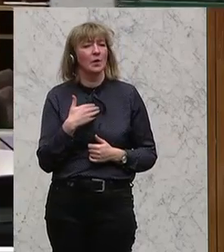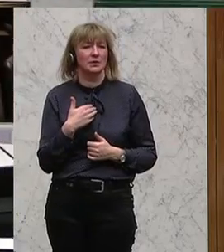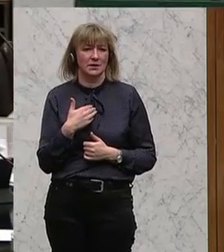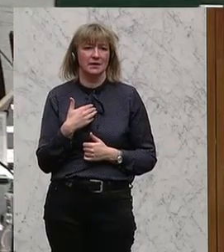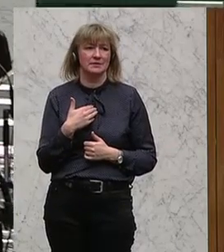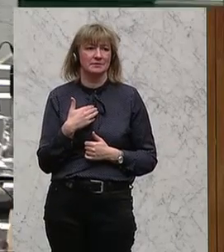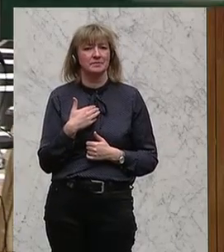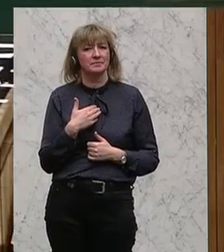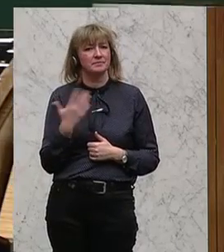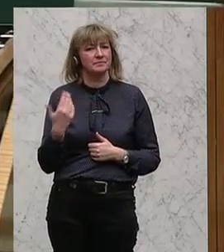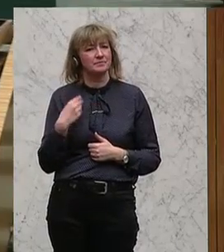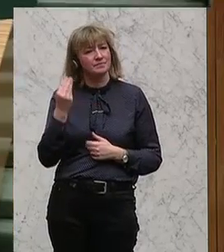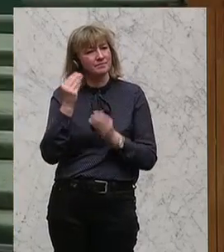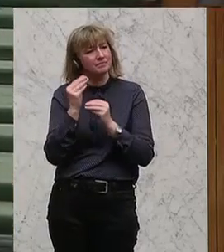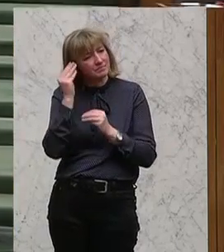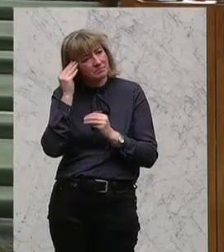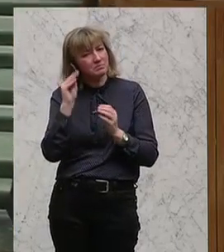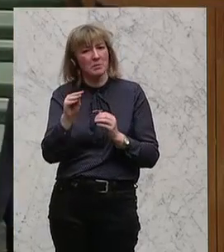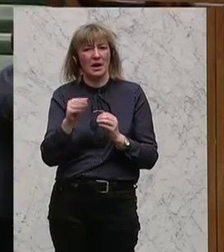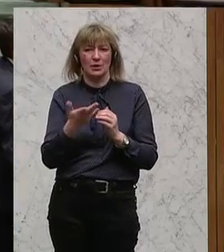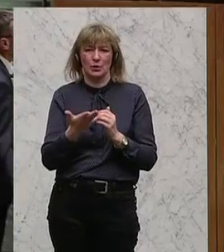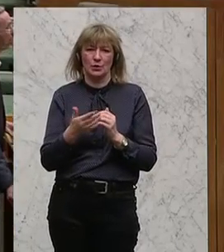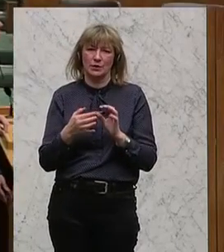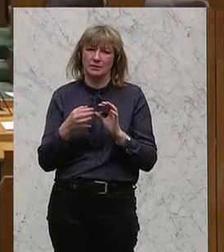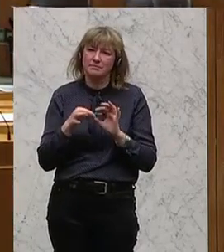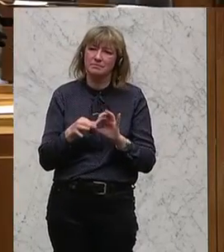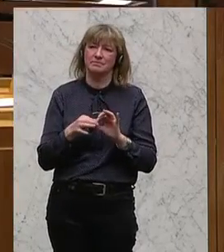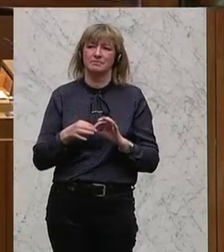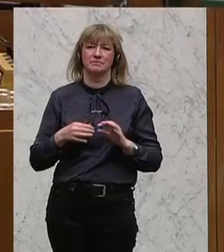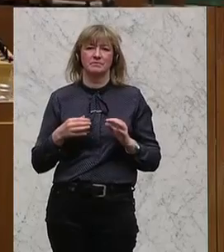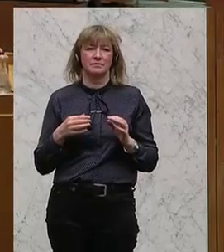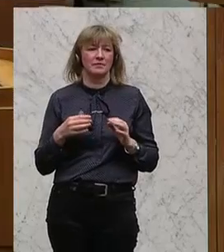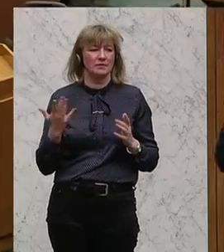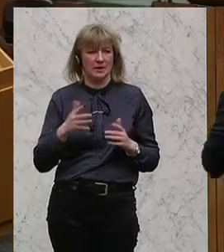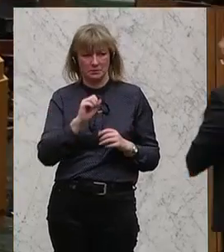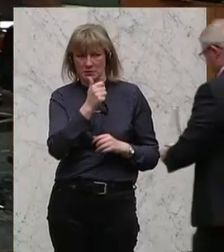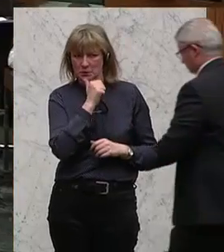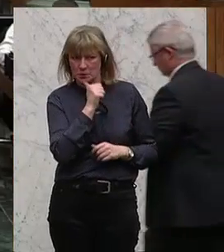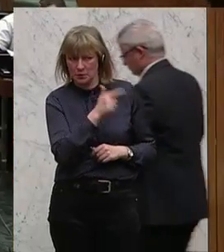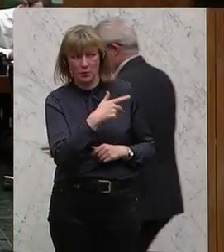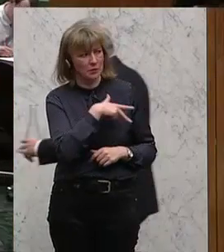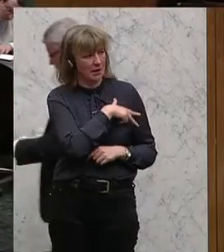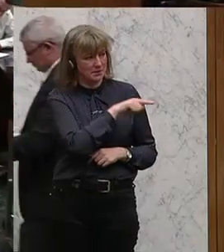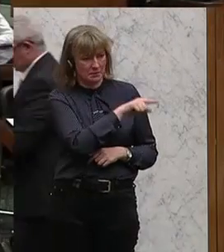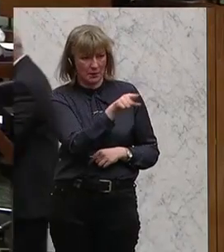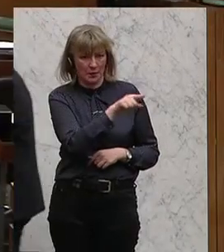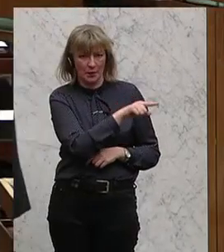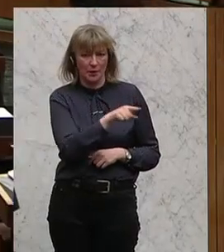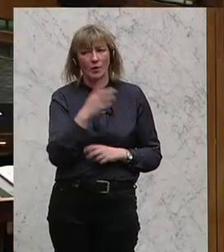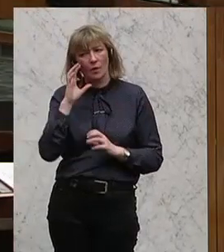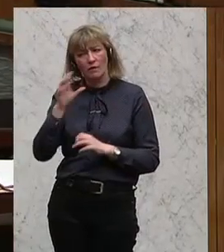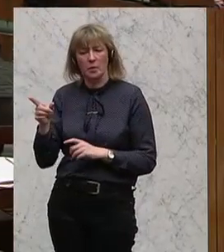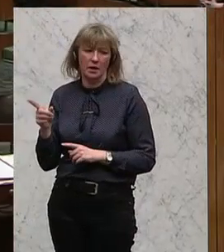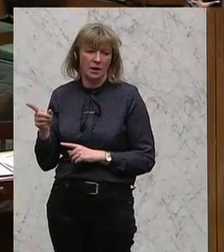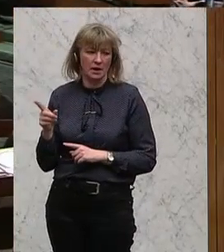grundsätzlichen Bemerkung vielleicht beginnen, weil ich immer wieder von Seiten insbesondere der Grünen und der SPÖ, bei der ÖVP ist